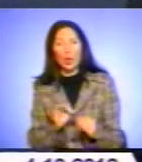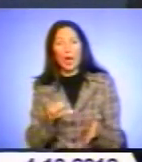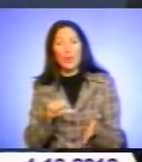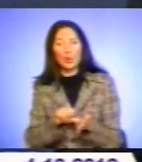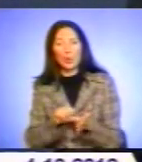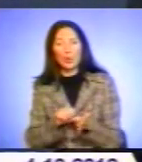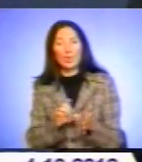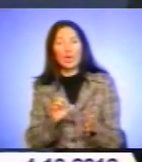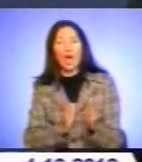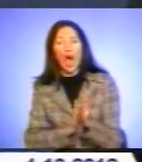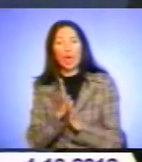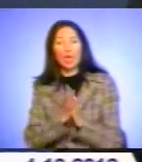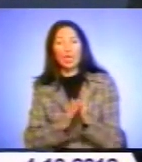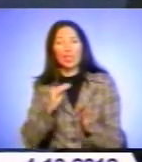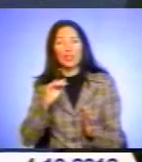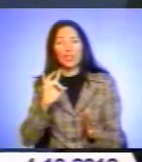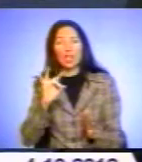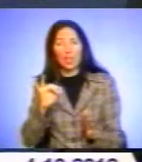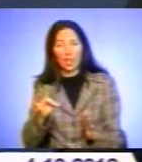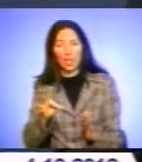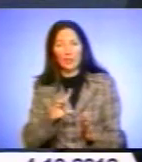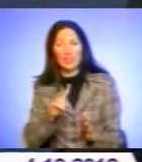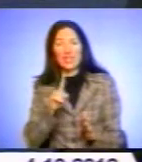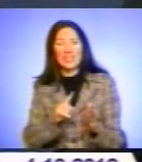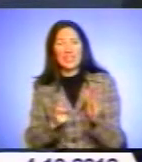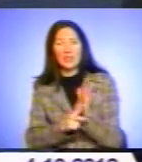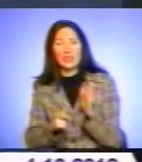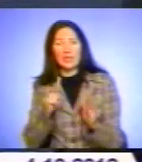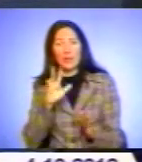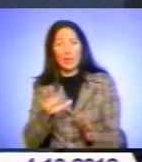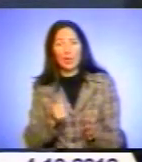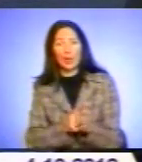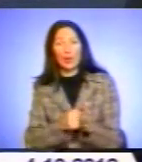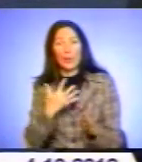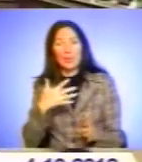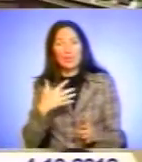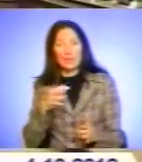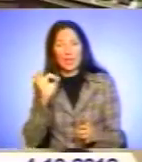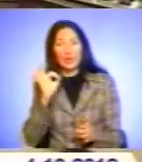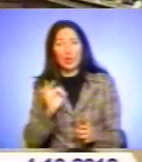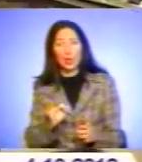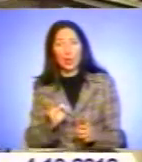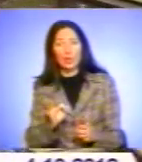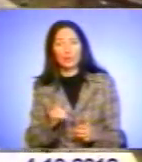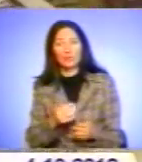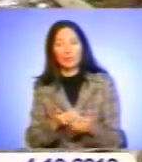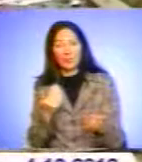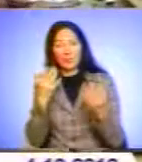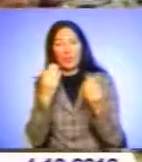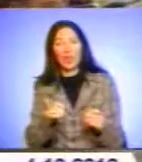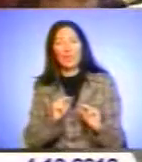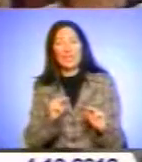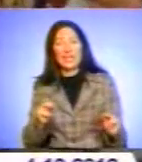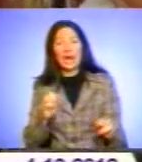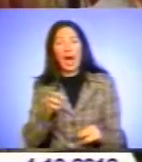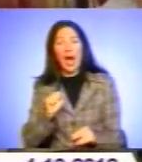присутності рослинних жирів в продукті з 75% до 50%. Напередодні Дня вчителя Микола